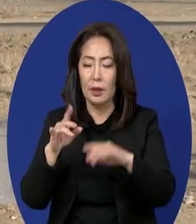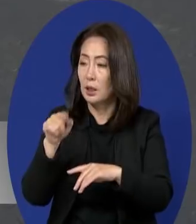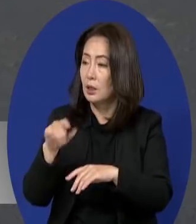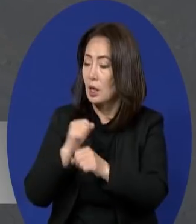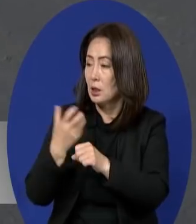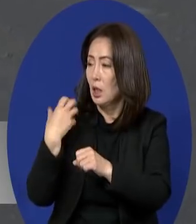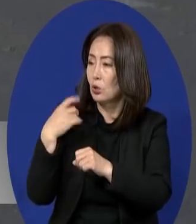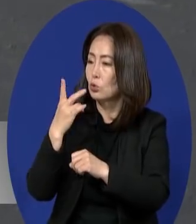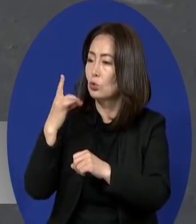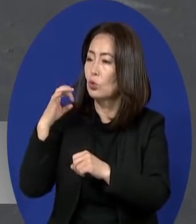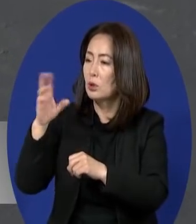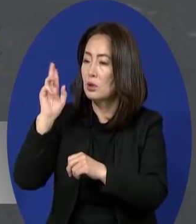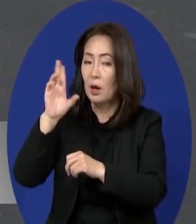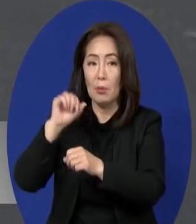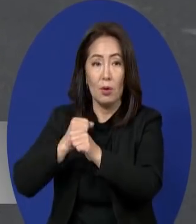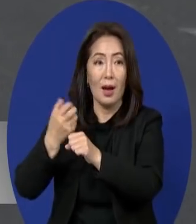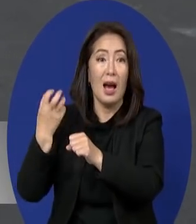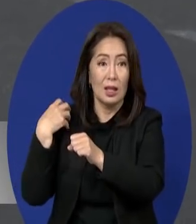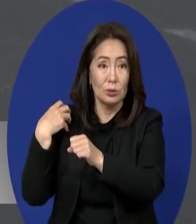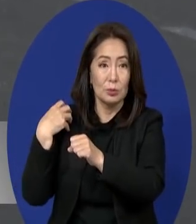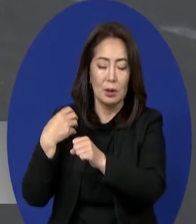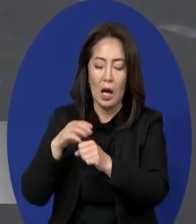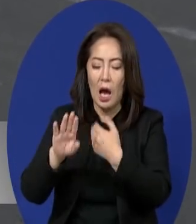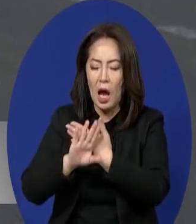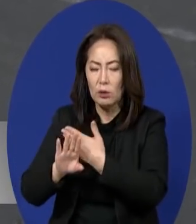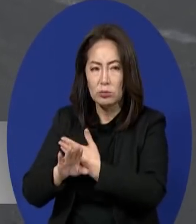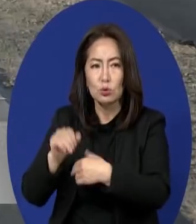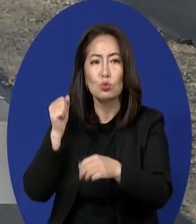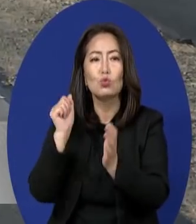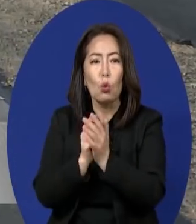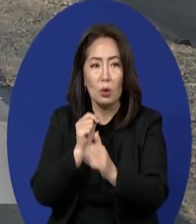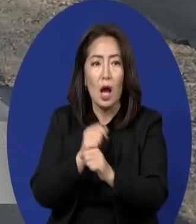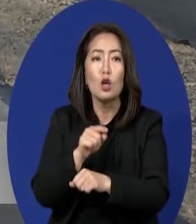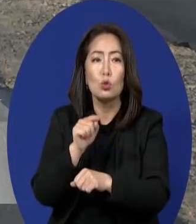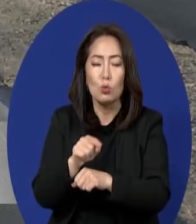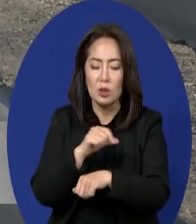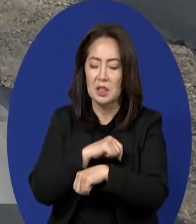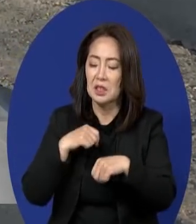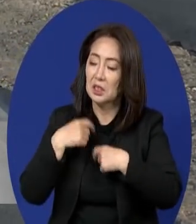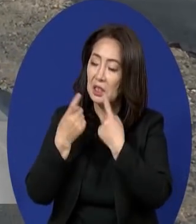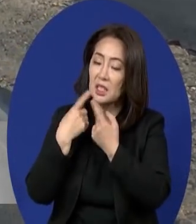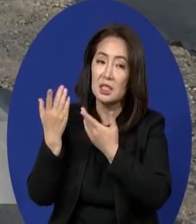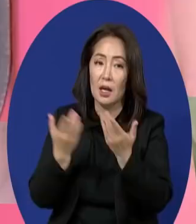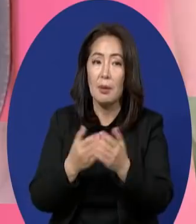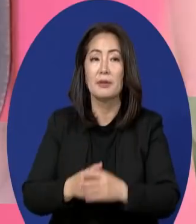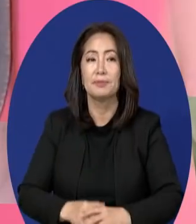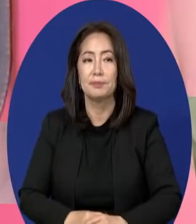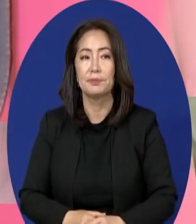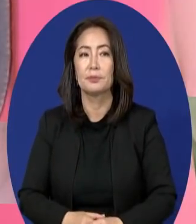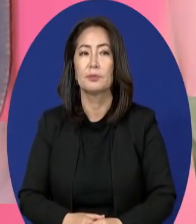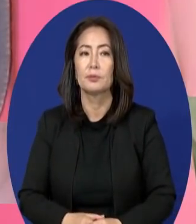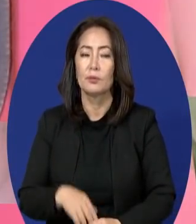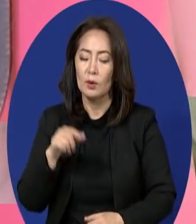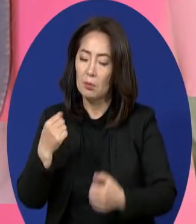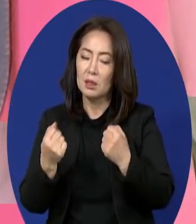компани хариуцлагатайгаар засч сэлбэж байгаа нь аюулгүй байдал талаас аж чухал ажил болж байна гэдгийг нутгийн иргэд хэлсэн юм а. Одоо яваад